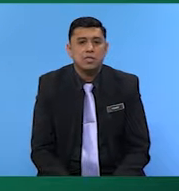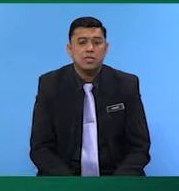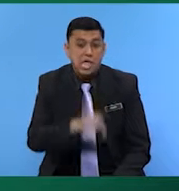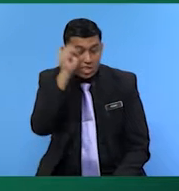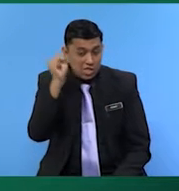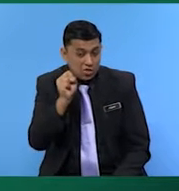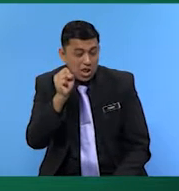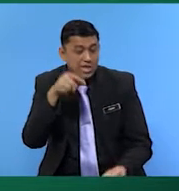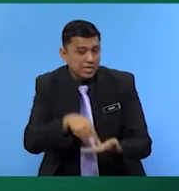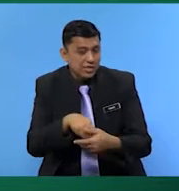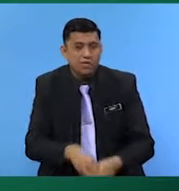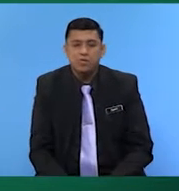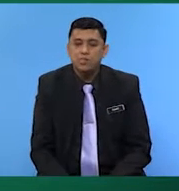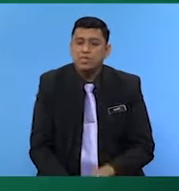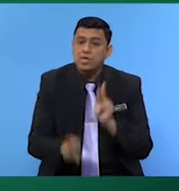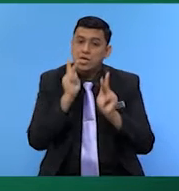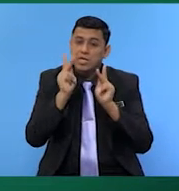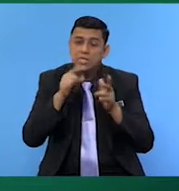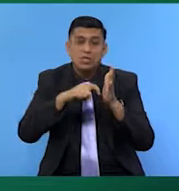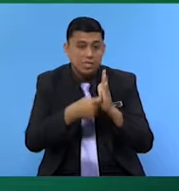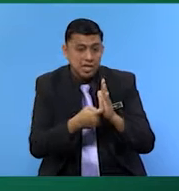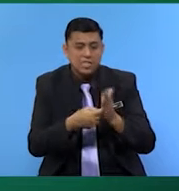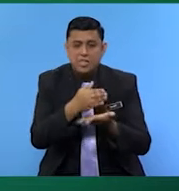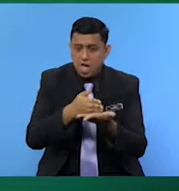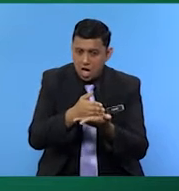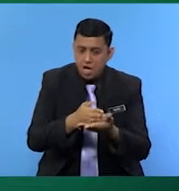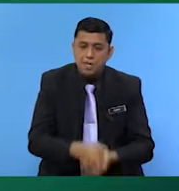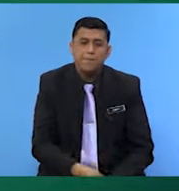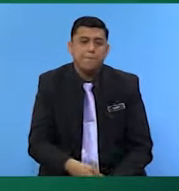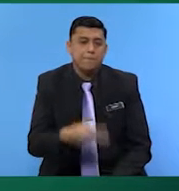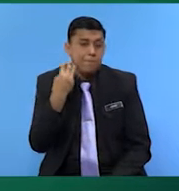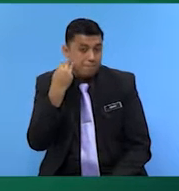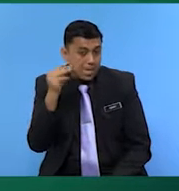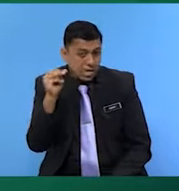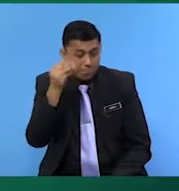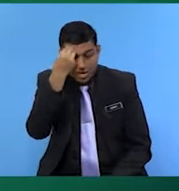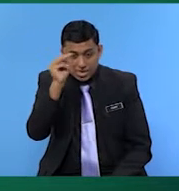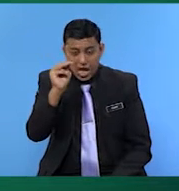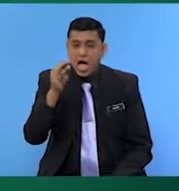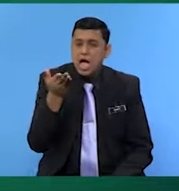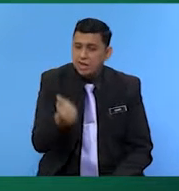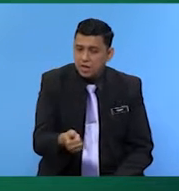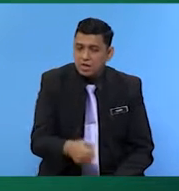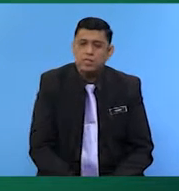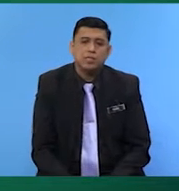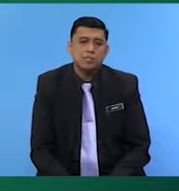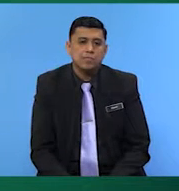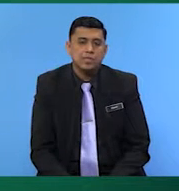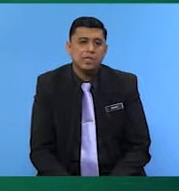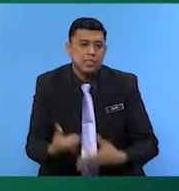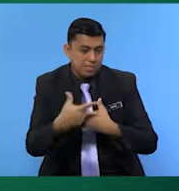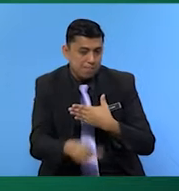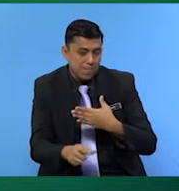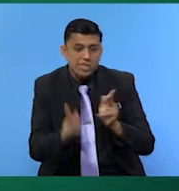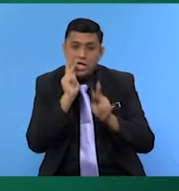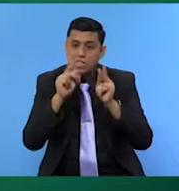soalan yang dipaparkan di skrin sekarang ini, okey, kata kuncinya berada di tengah. Okey, maka anda hanya menganalisis pernyataan